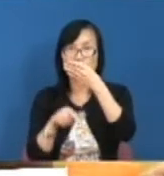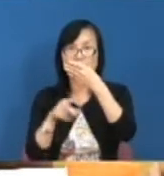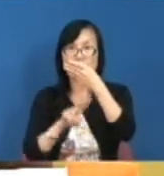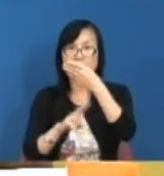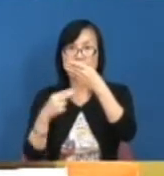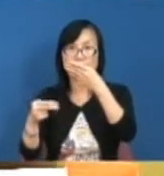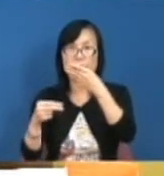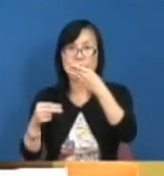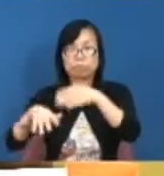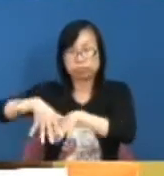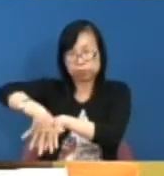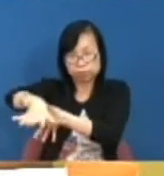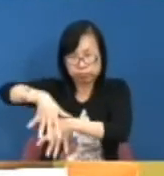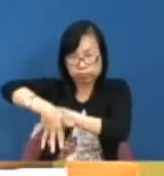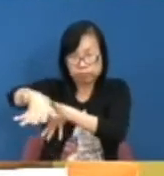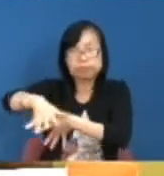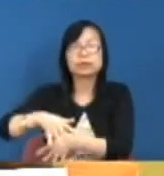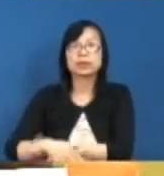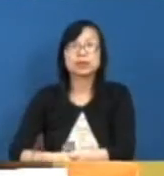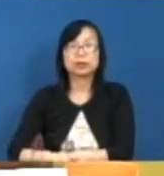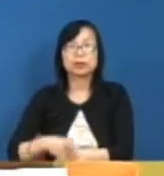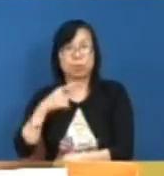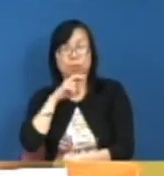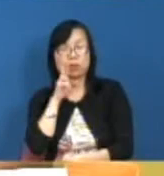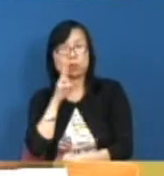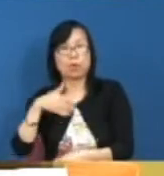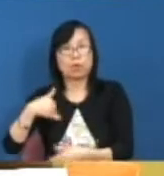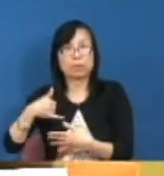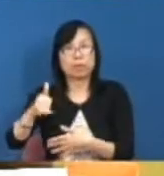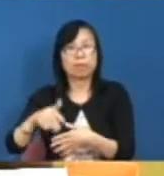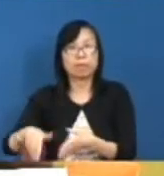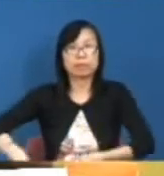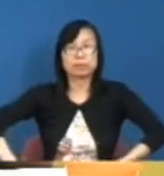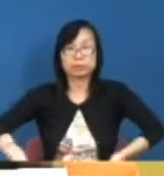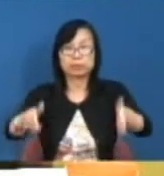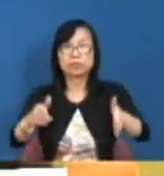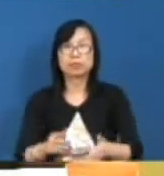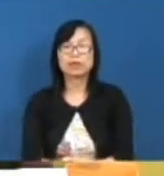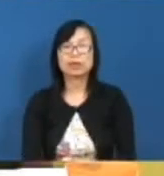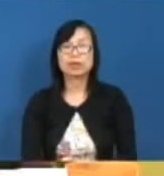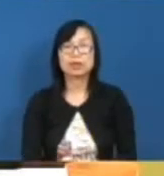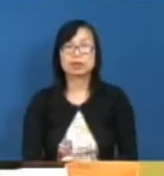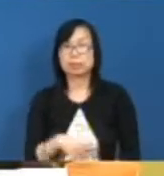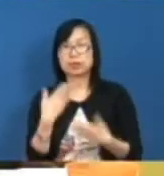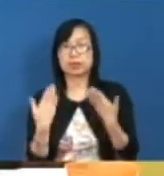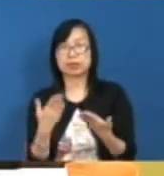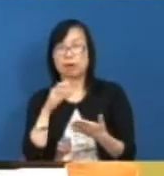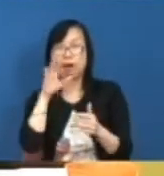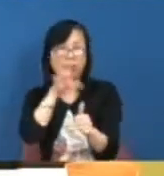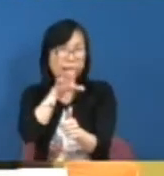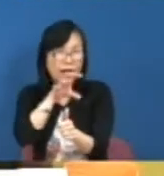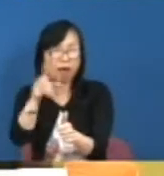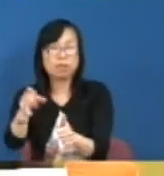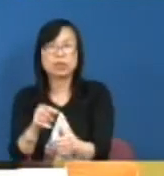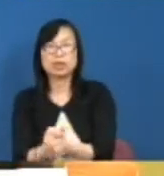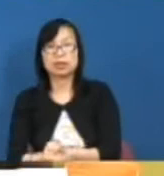1989年4月27日嘅大遊行，我哋上街一樣唔上街。如果上街嘅時候，我哋使唔使用佢而家你哋指責我用嘅暴力